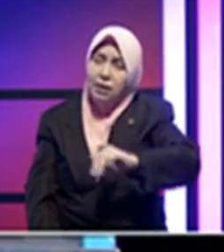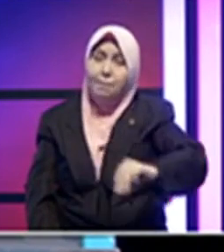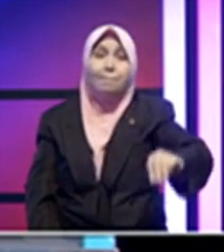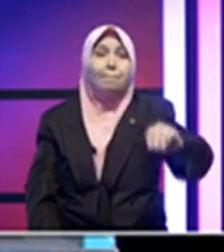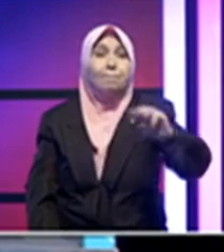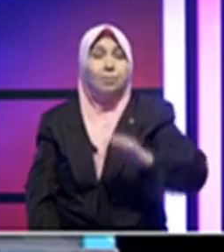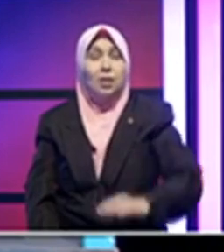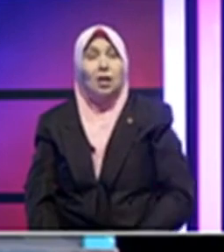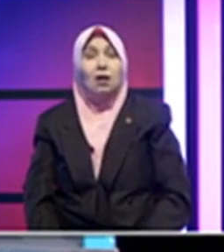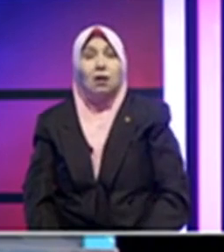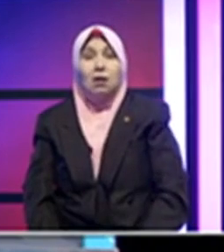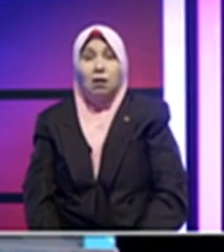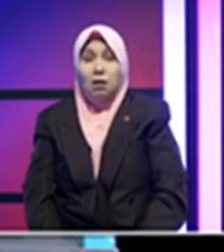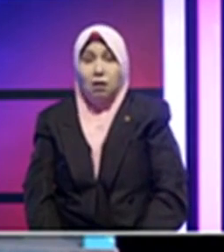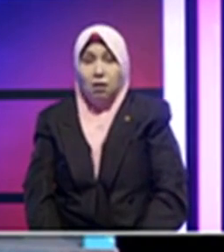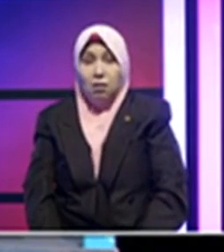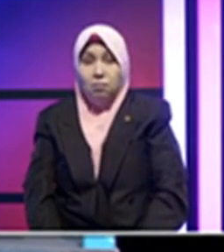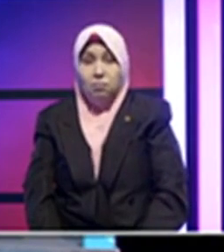Bismillahirrahmanirrahim.